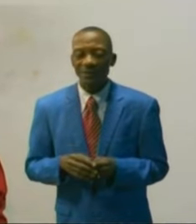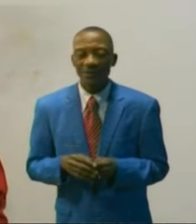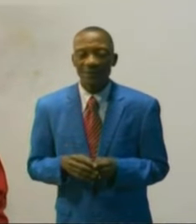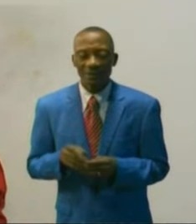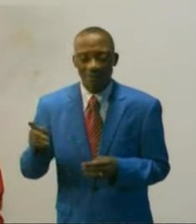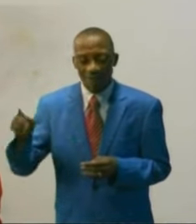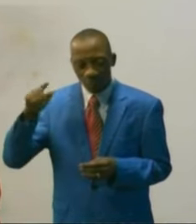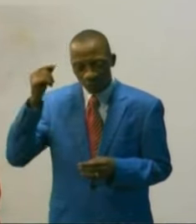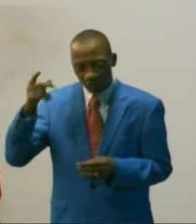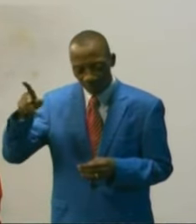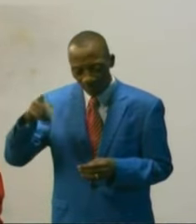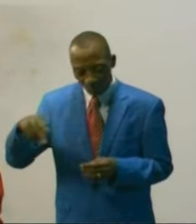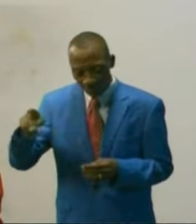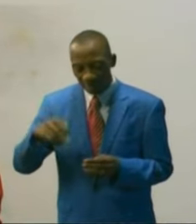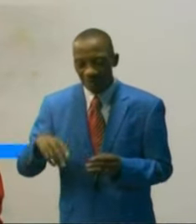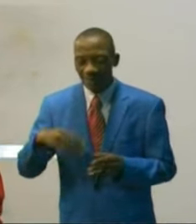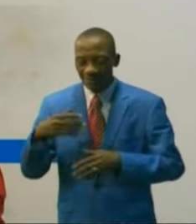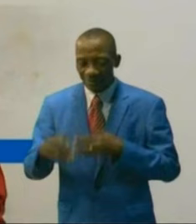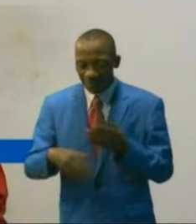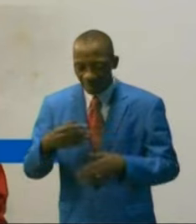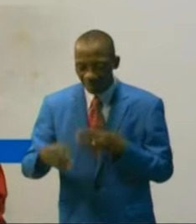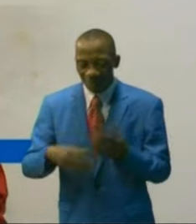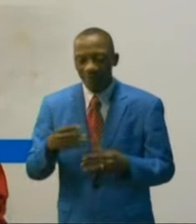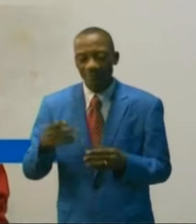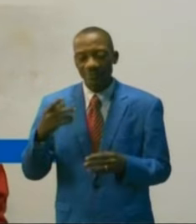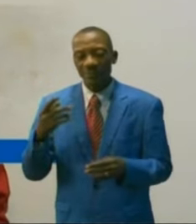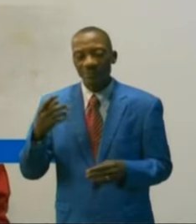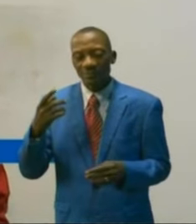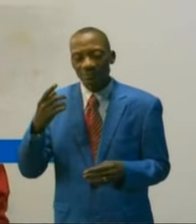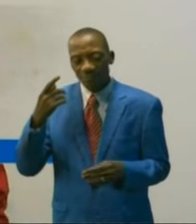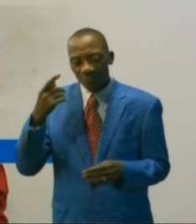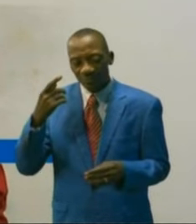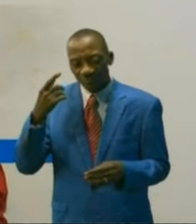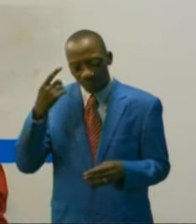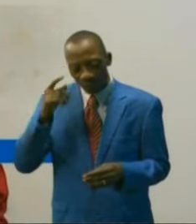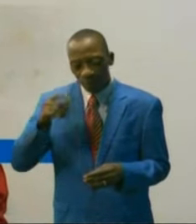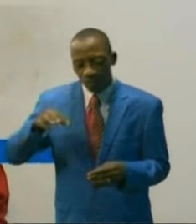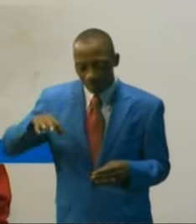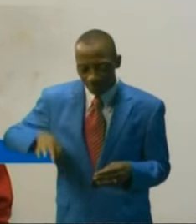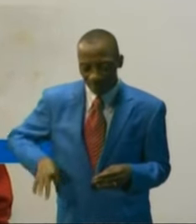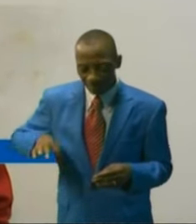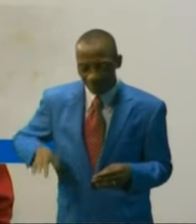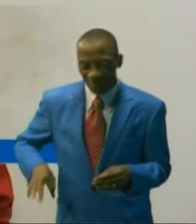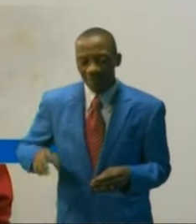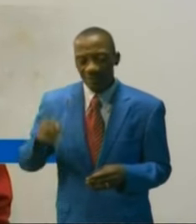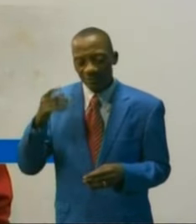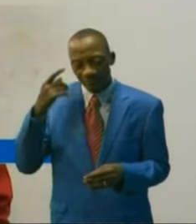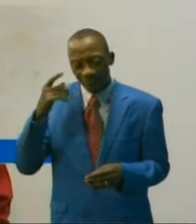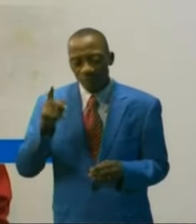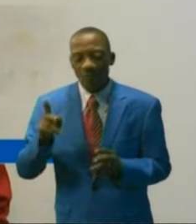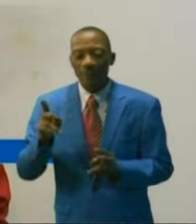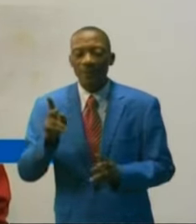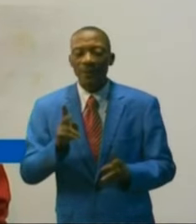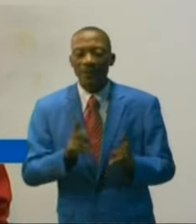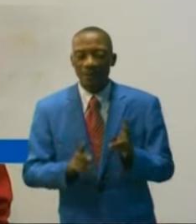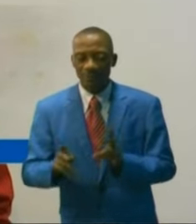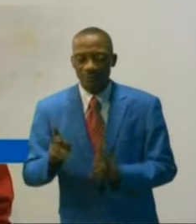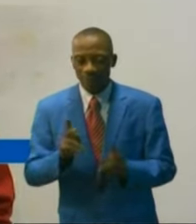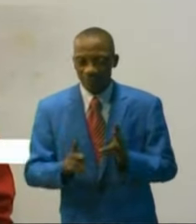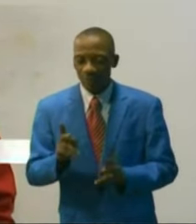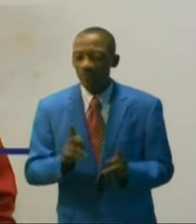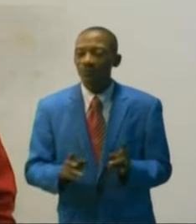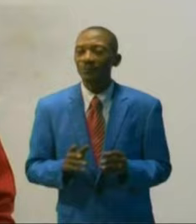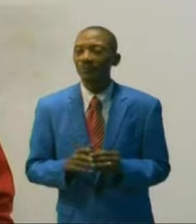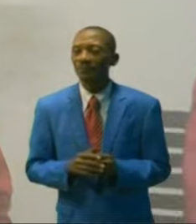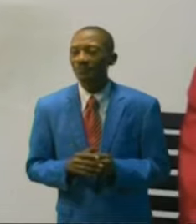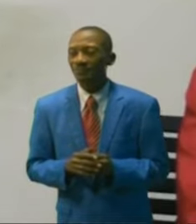notre province des procédures et outils nécessaires à une gestion saine des